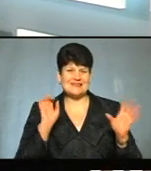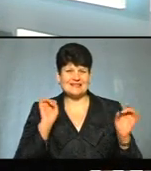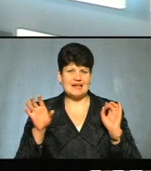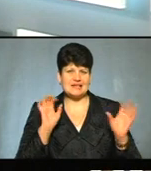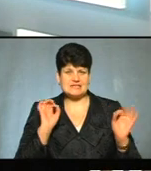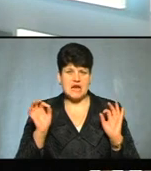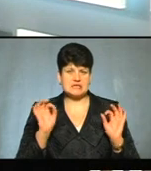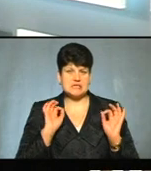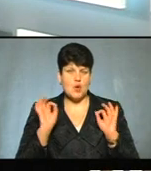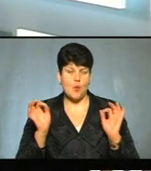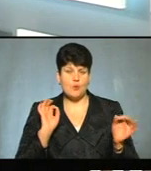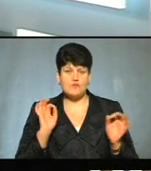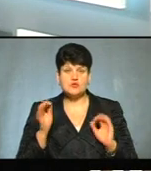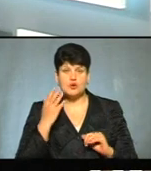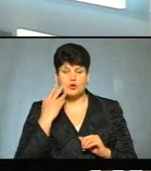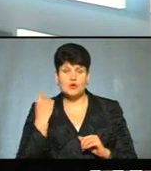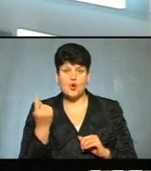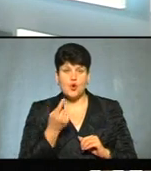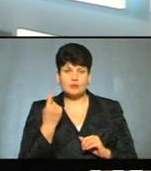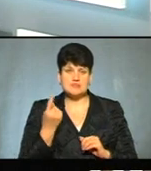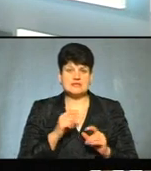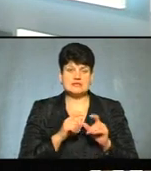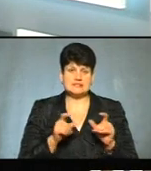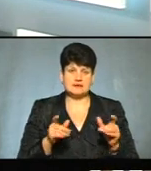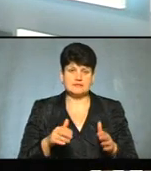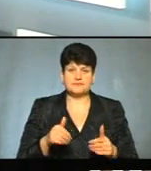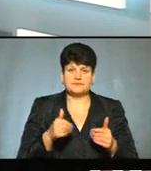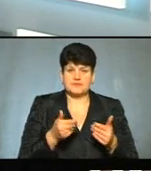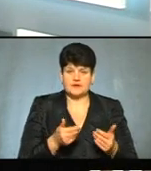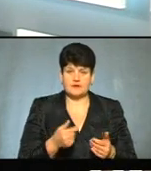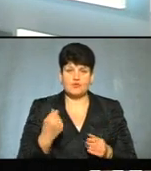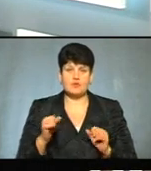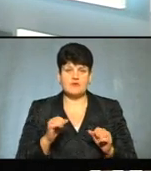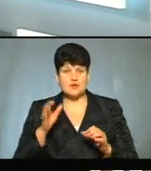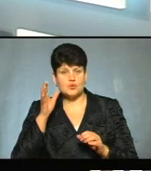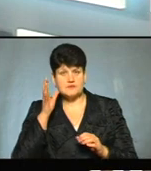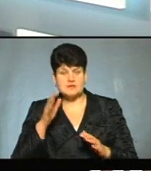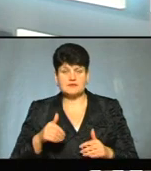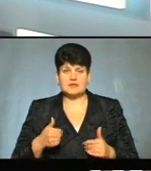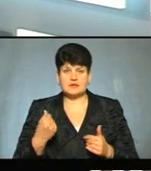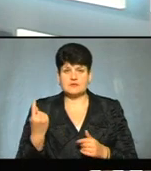сигналізації та оповіщення, коли обласні заклади звертаються в управління освіти,